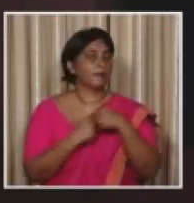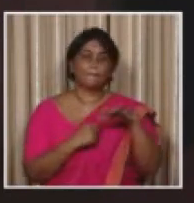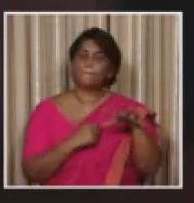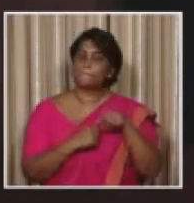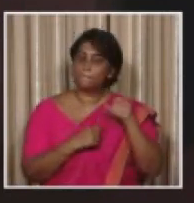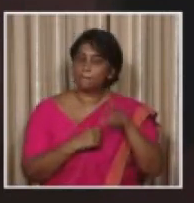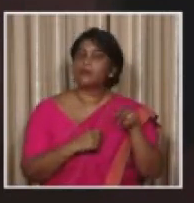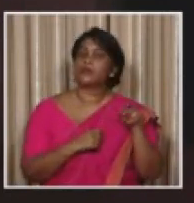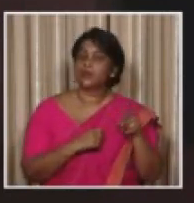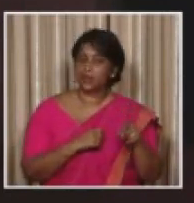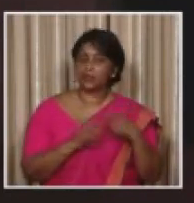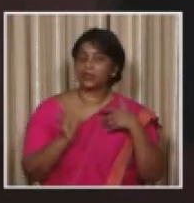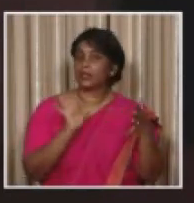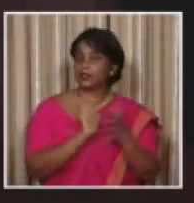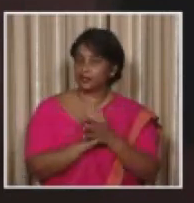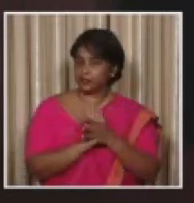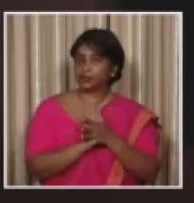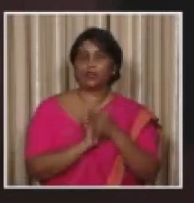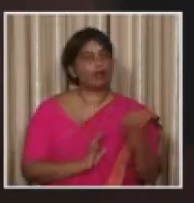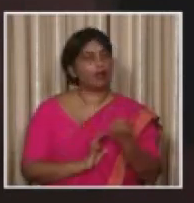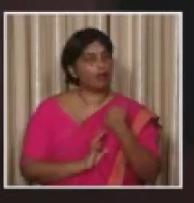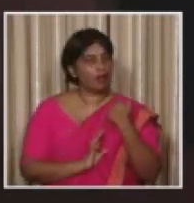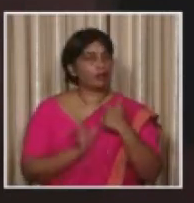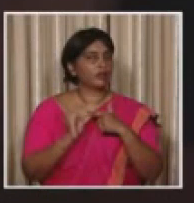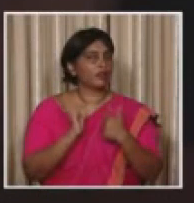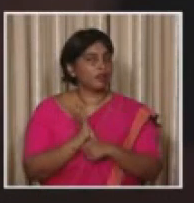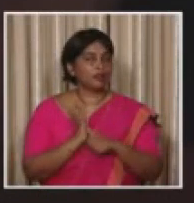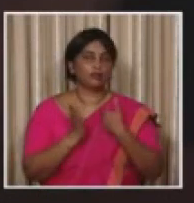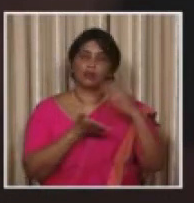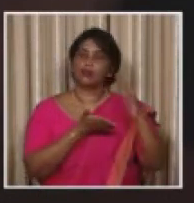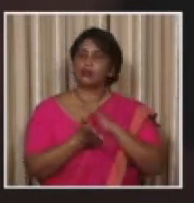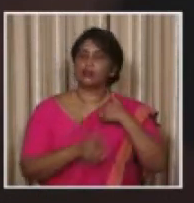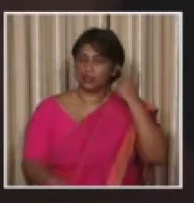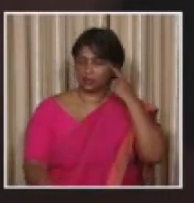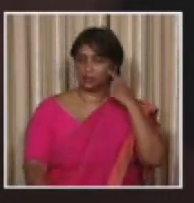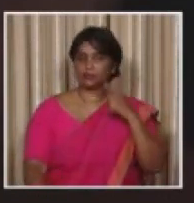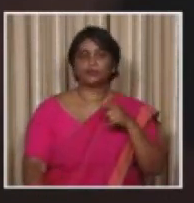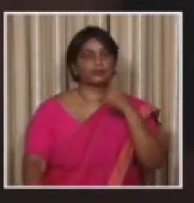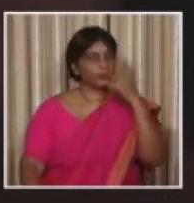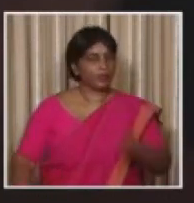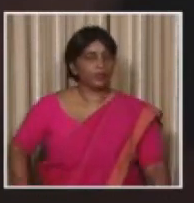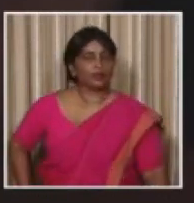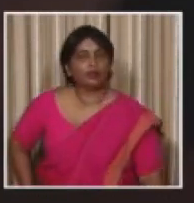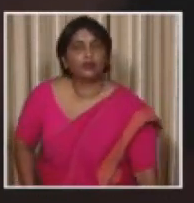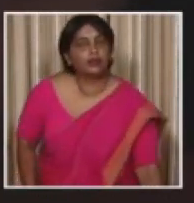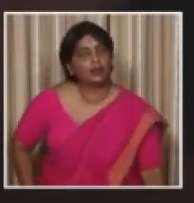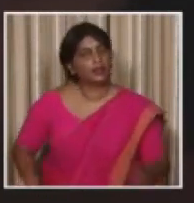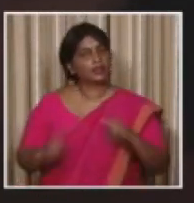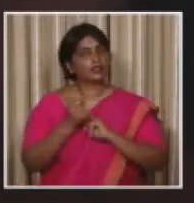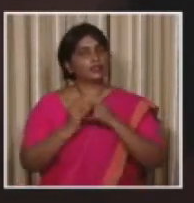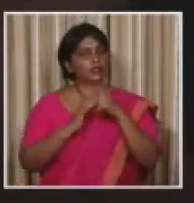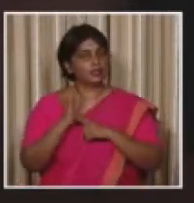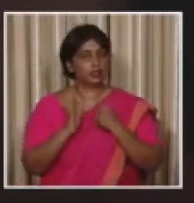किरीम सन्धा मे एक अलुत् अनपनात् उपकारी वे किल माहितनम एवगे महितर शिशिर जयकोडी